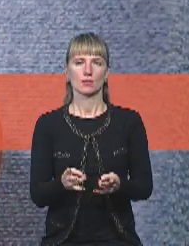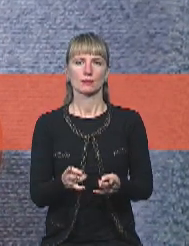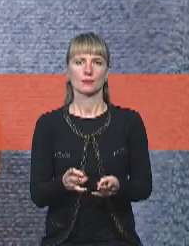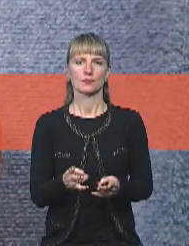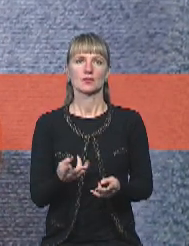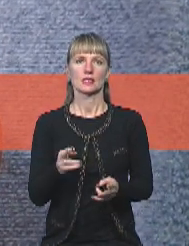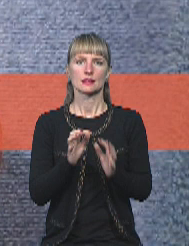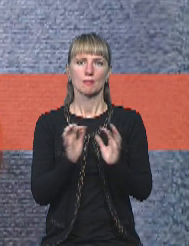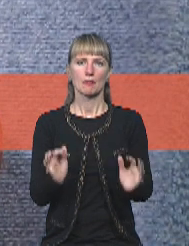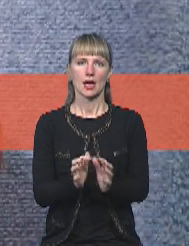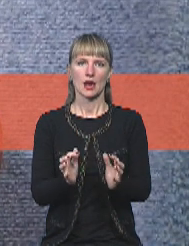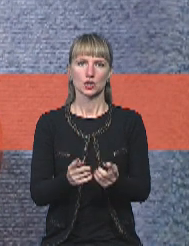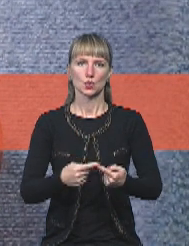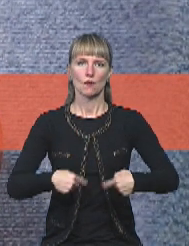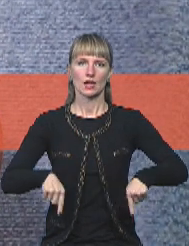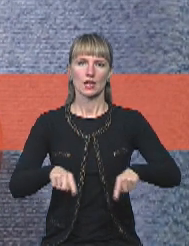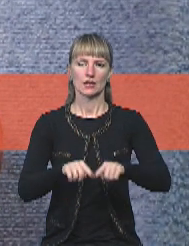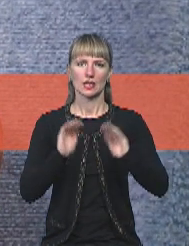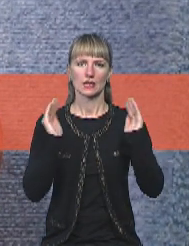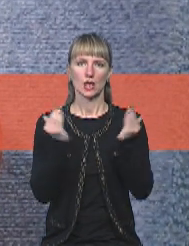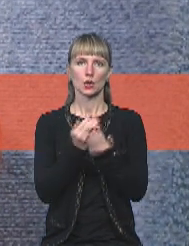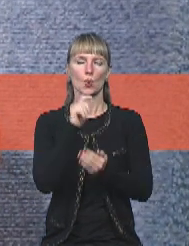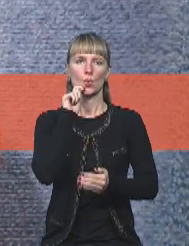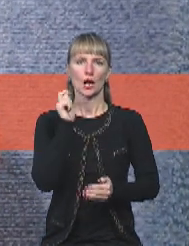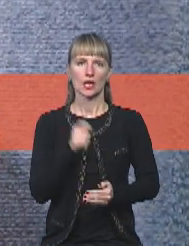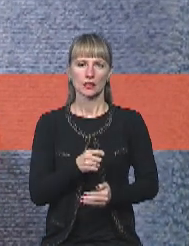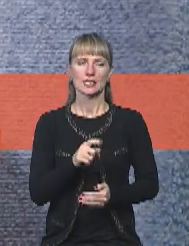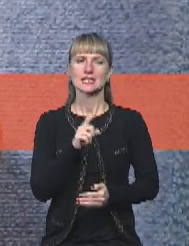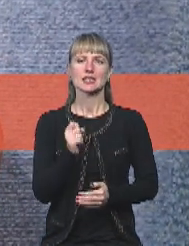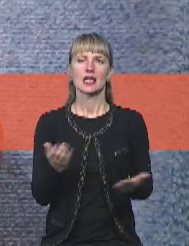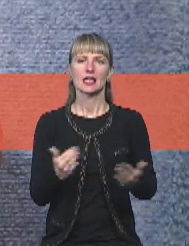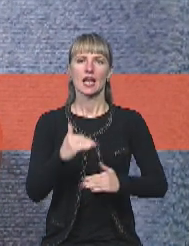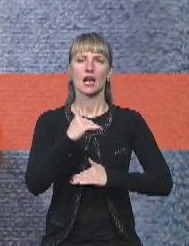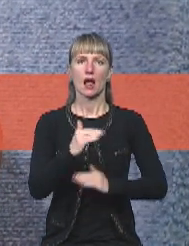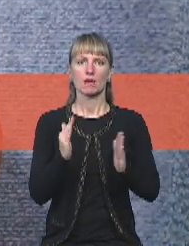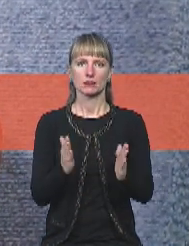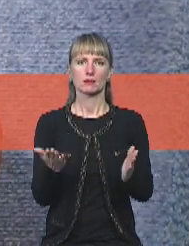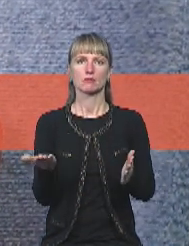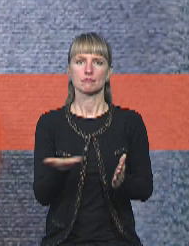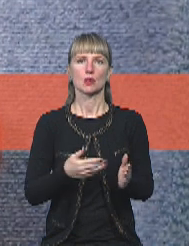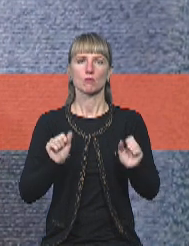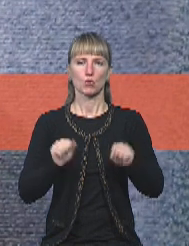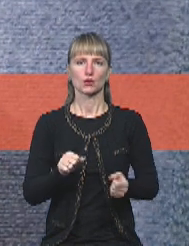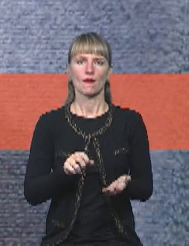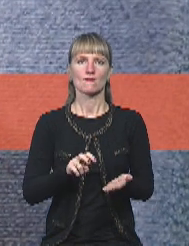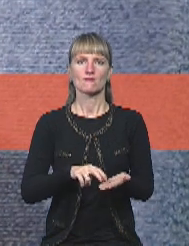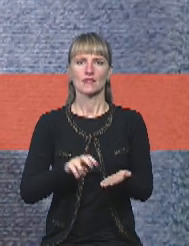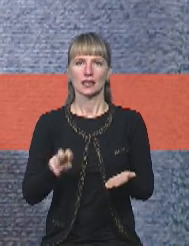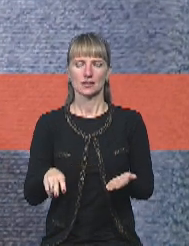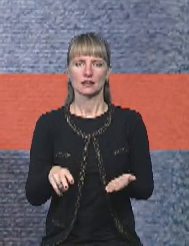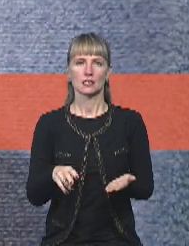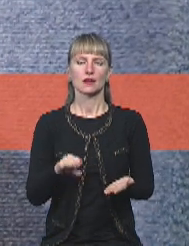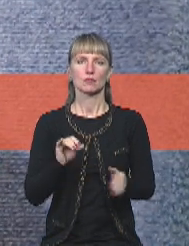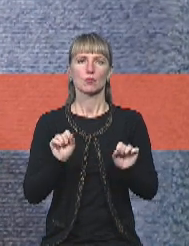для збереження суверенітету України. Втім, за які рамки ми не можемо вийти, будемо говорити в тому числі